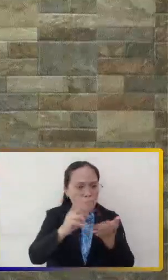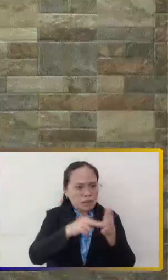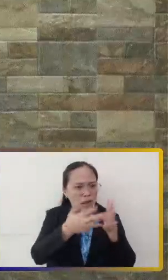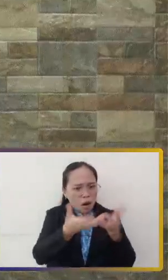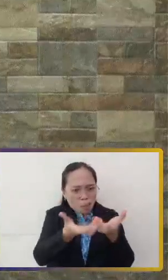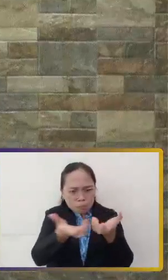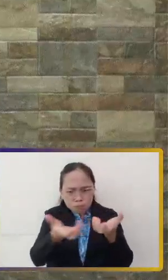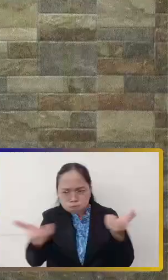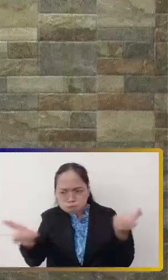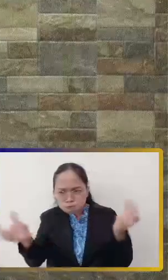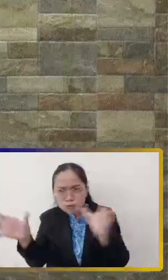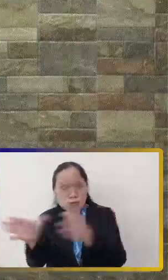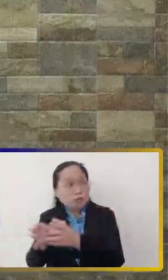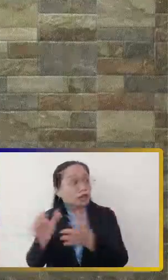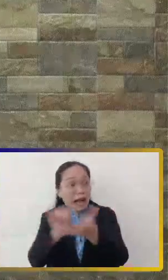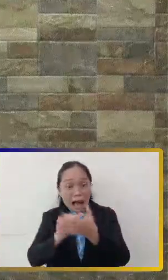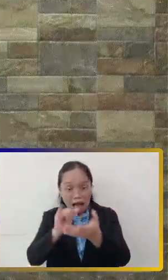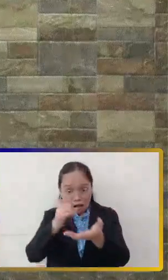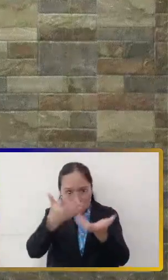Kakaiba siya kaysa pera.